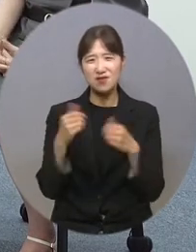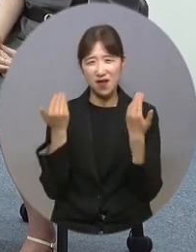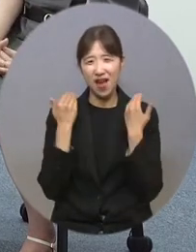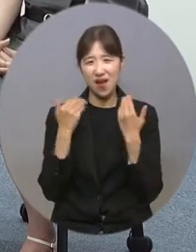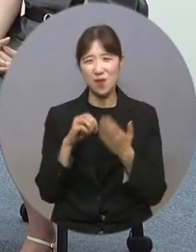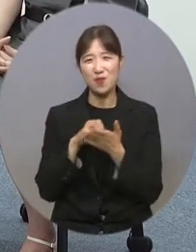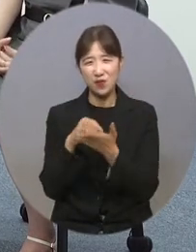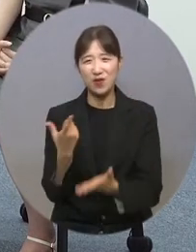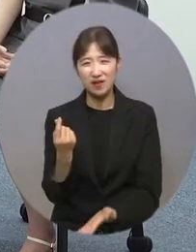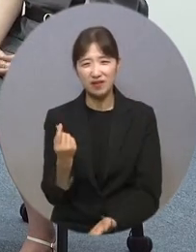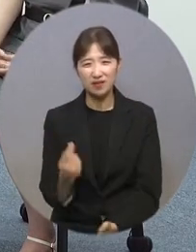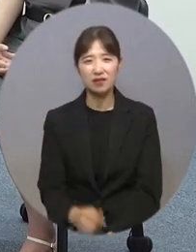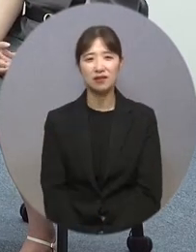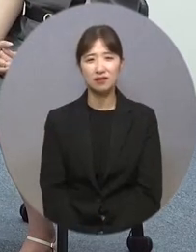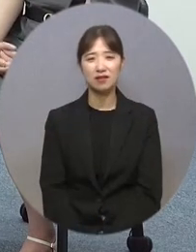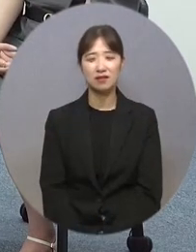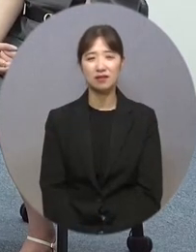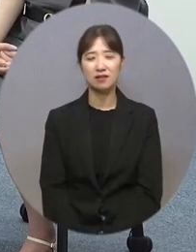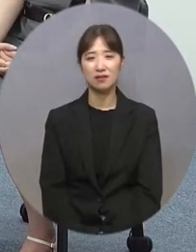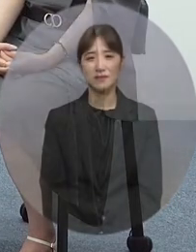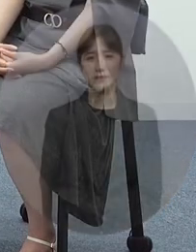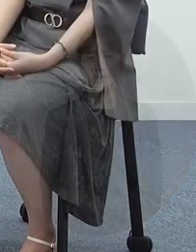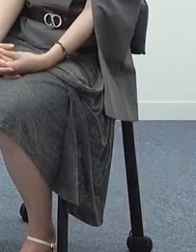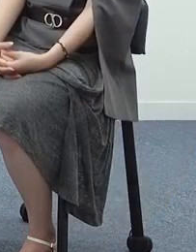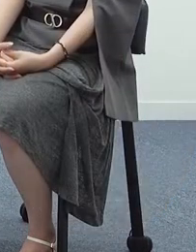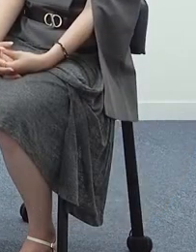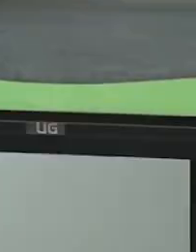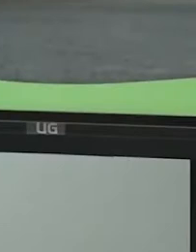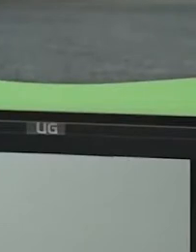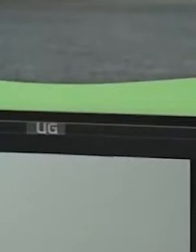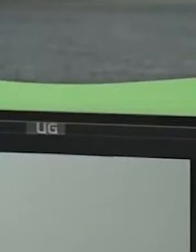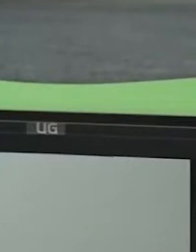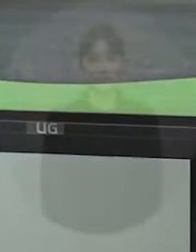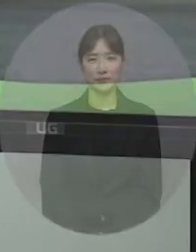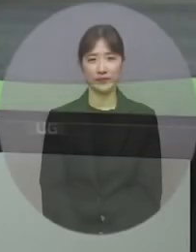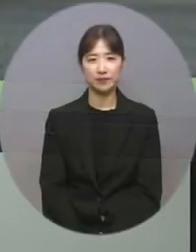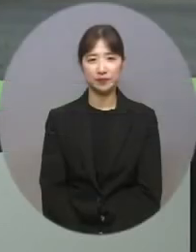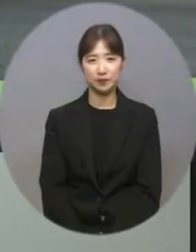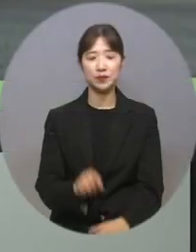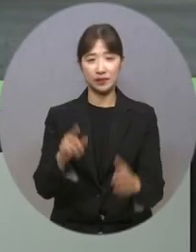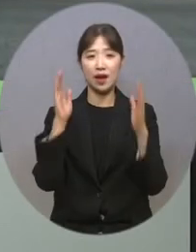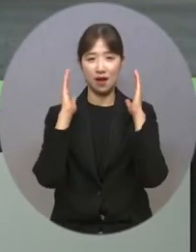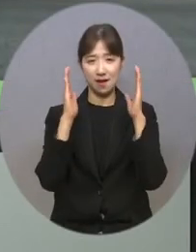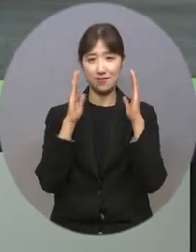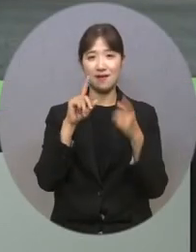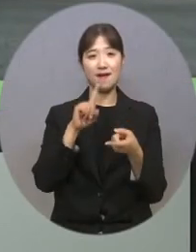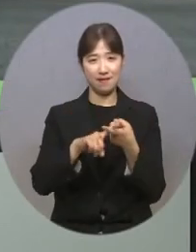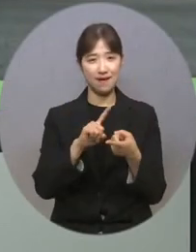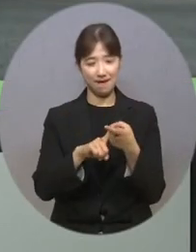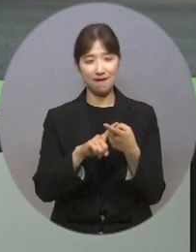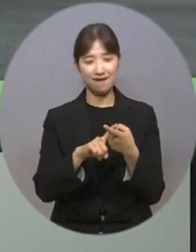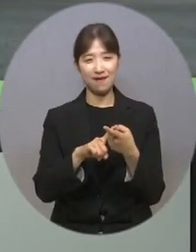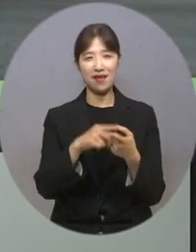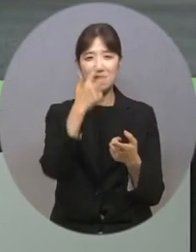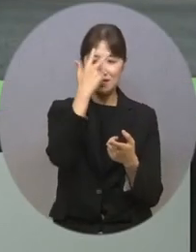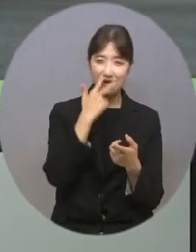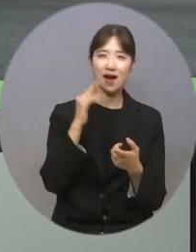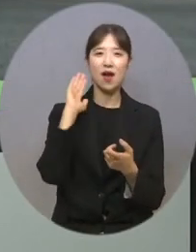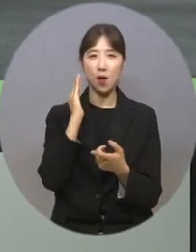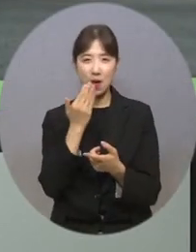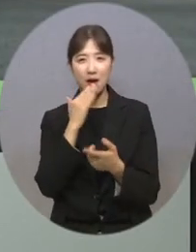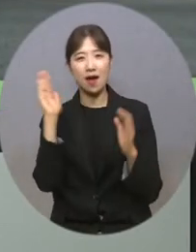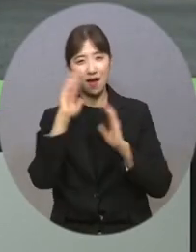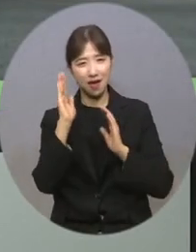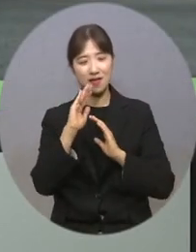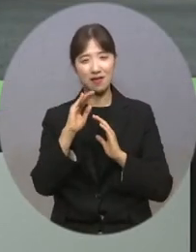4 사실은 그런게 첫째 내한 체험에서 학습에 대한 얘기를 일단 감각장애 우리 영역에서는 학생들의